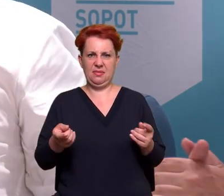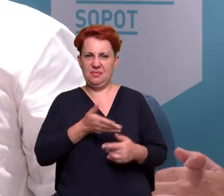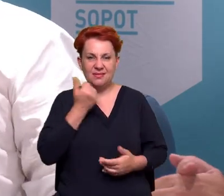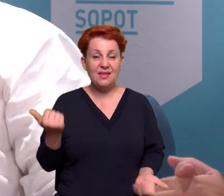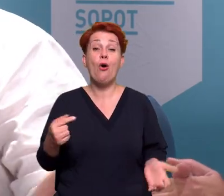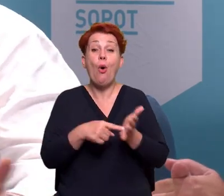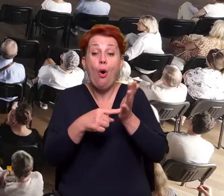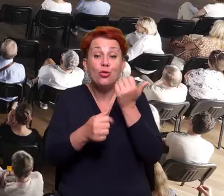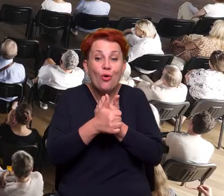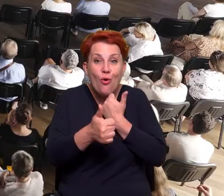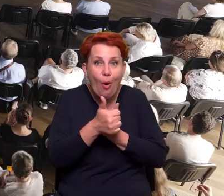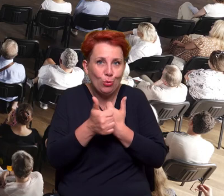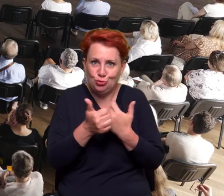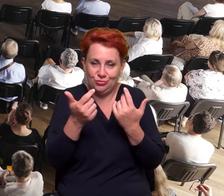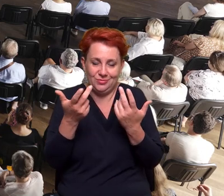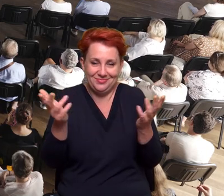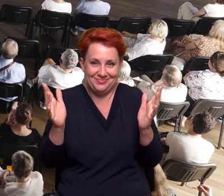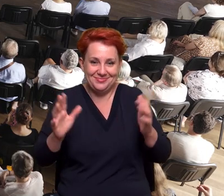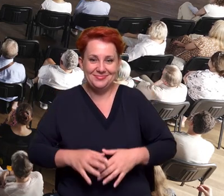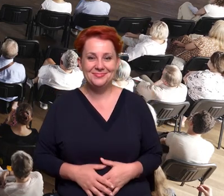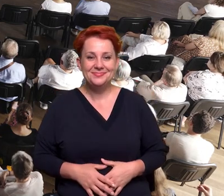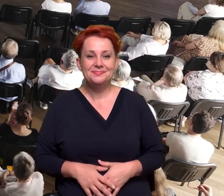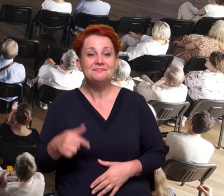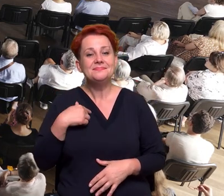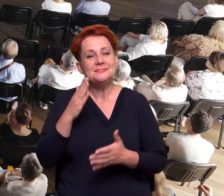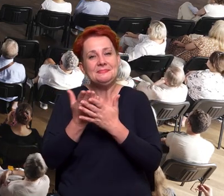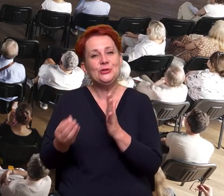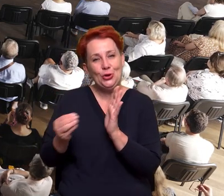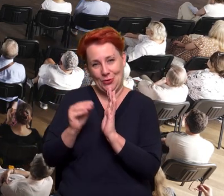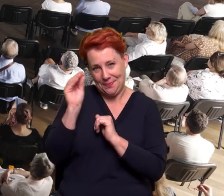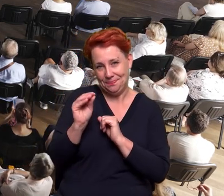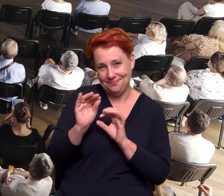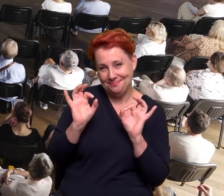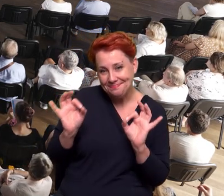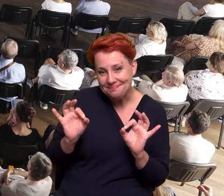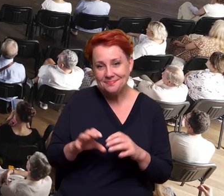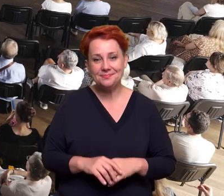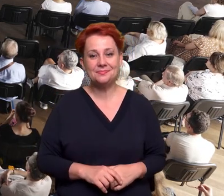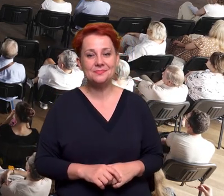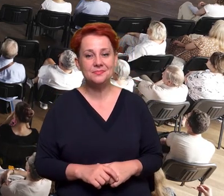nic innego. I czy ja mogę tylko dorzucić jedną rzecz, bo to jest jeszcze jeden...